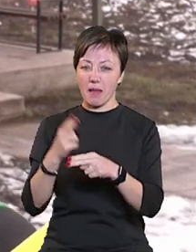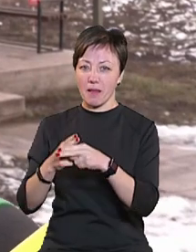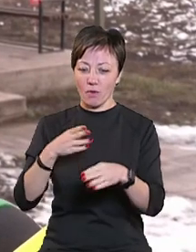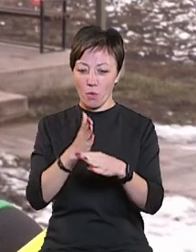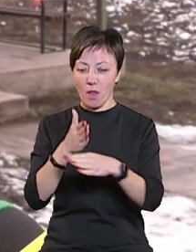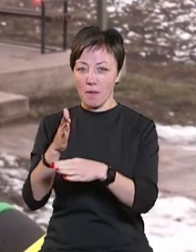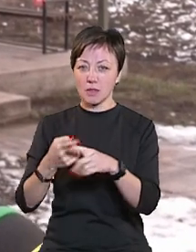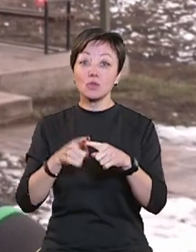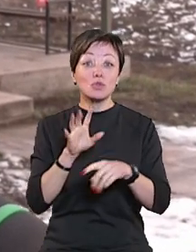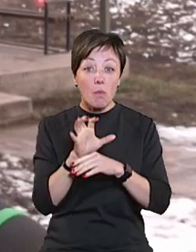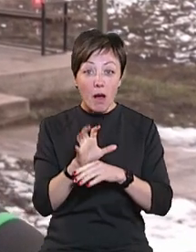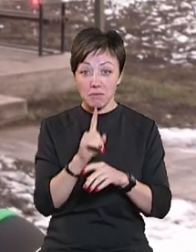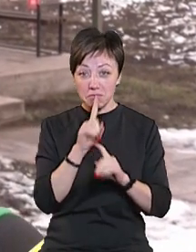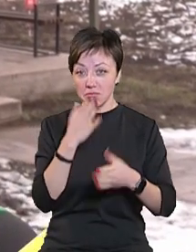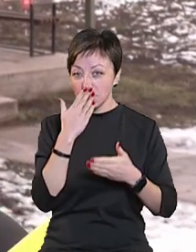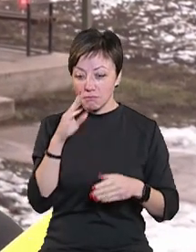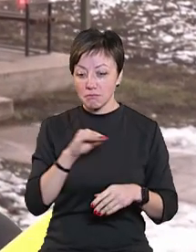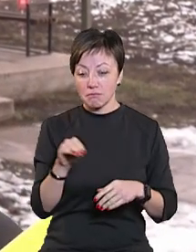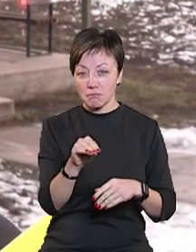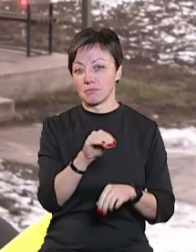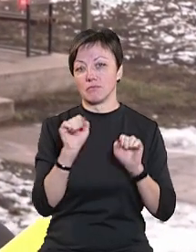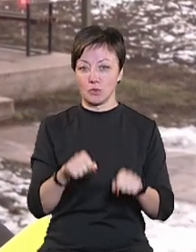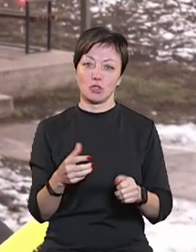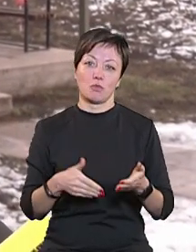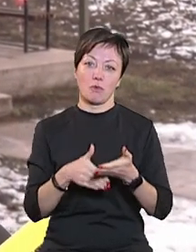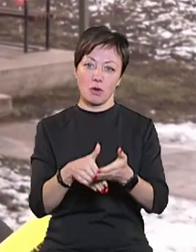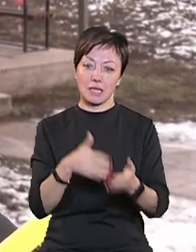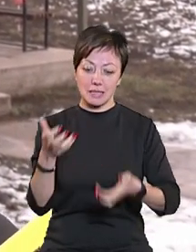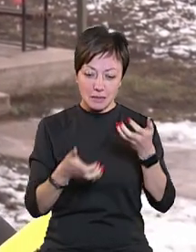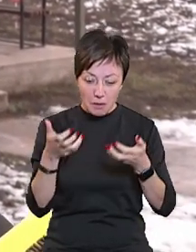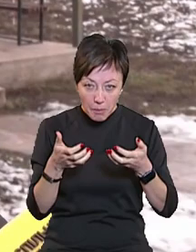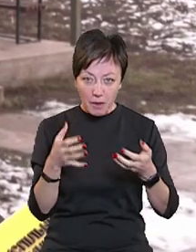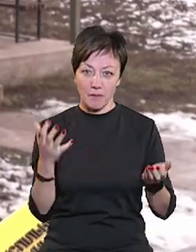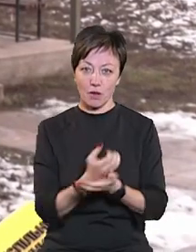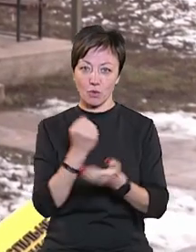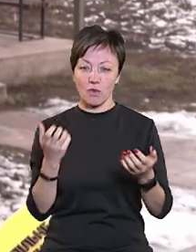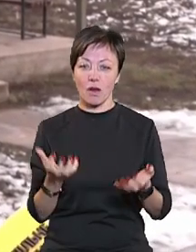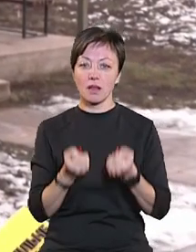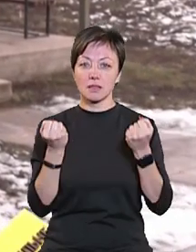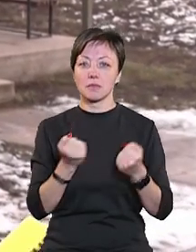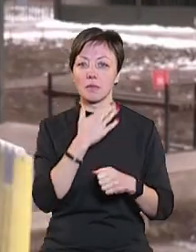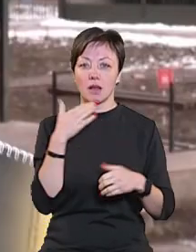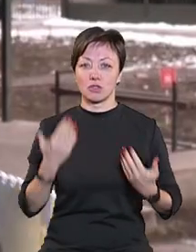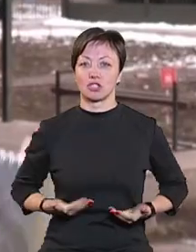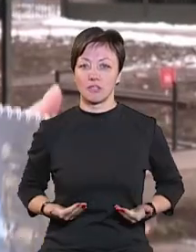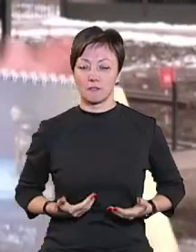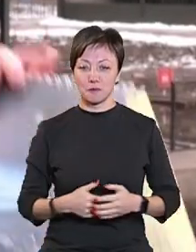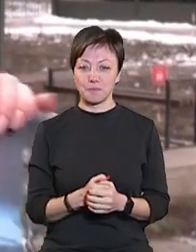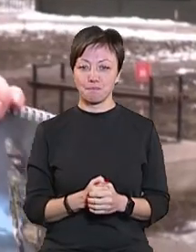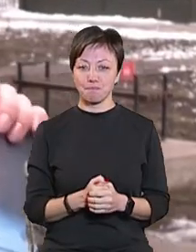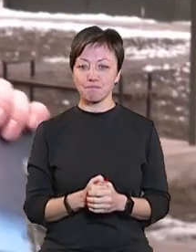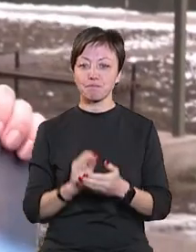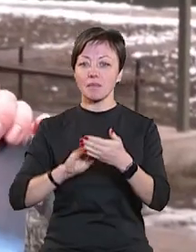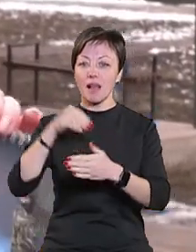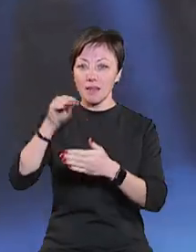обламків, саме собакою своїм унікальним нюхом може допомогти саперам і врятувати не один десяток життів. За її словами, до